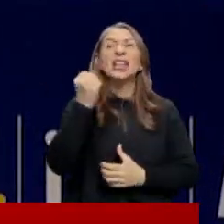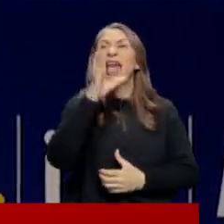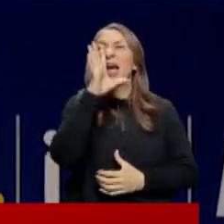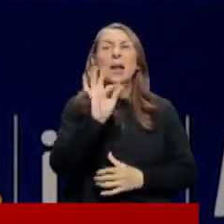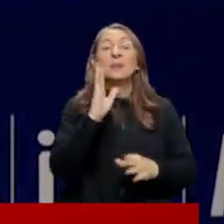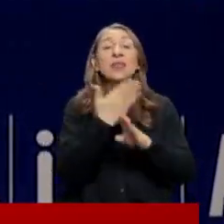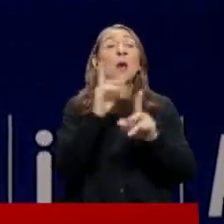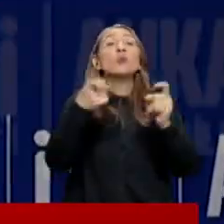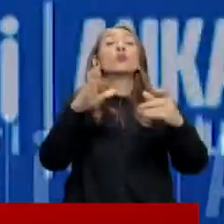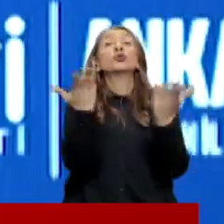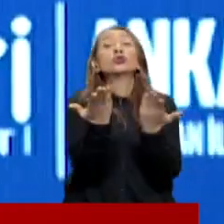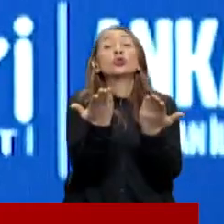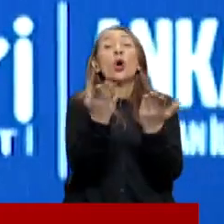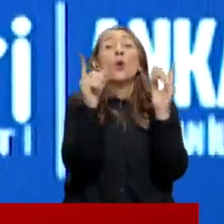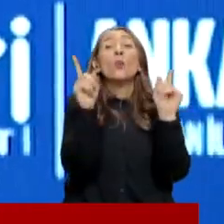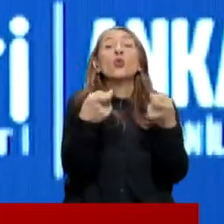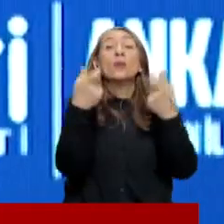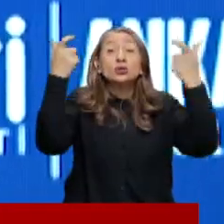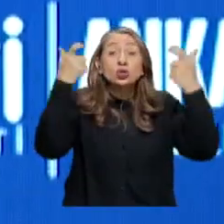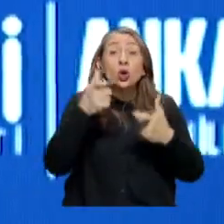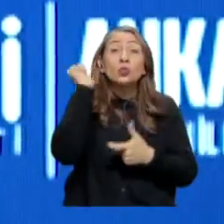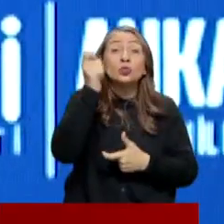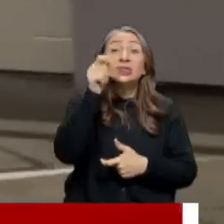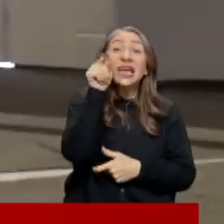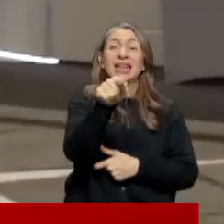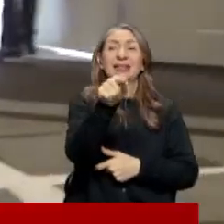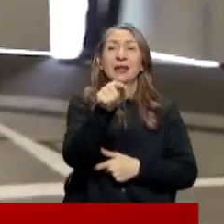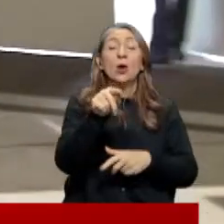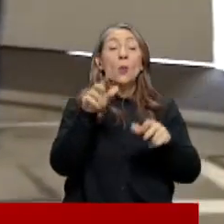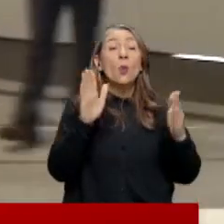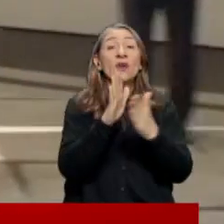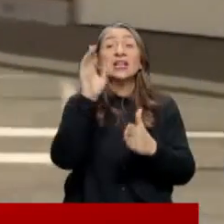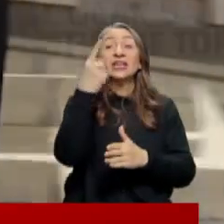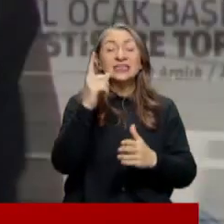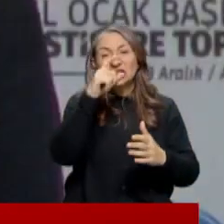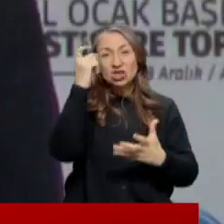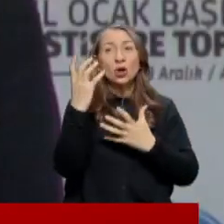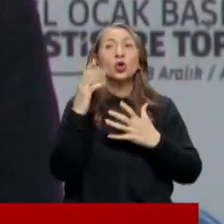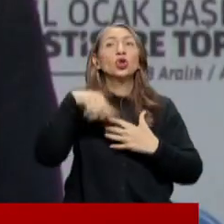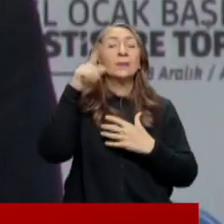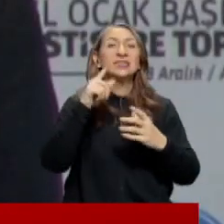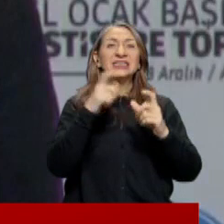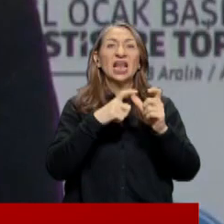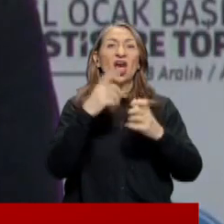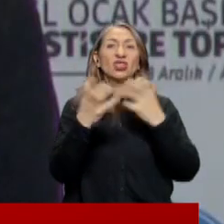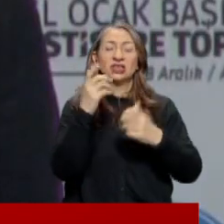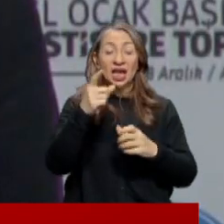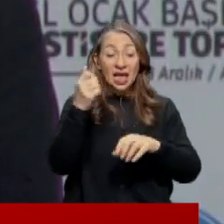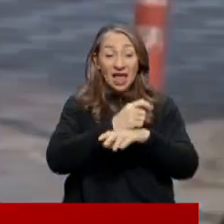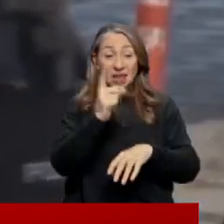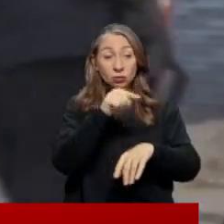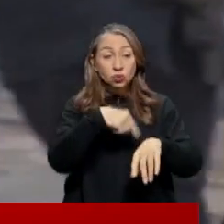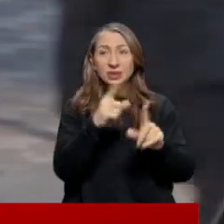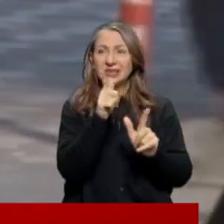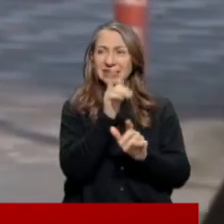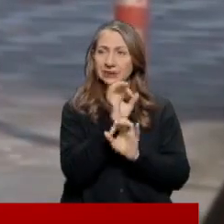katillerini niçin bulmuyorsun? Bulma sorumluluğu senindir. Muhalefet liderlerinin sıcak gündemi Sinan Ateş suikasti. İktidarın bu